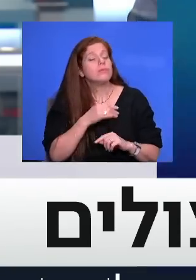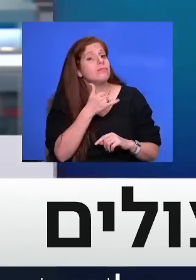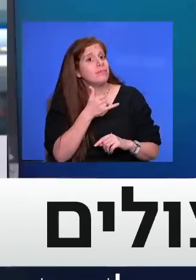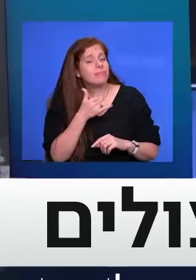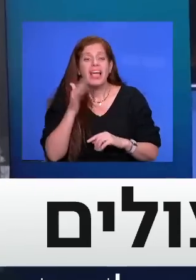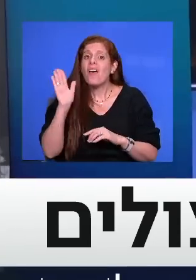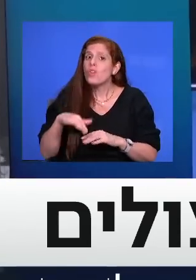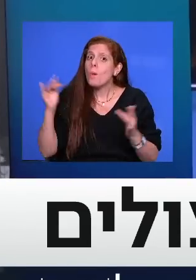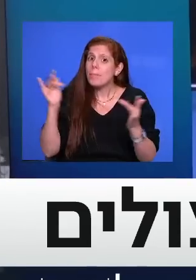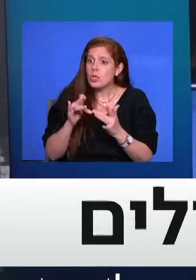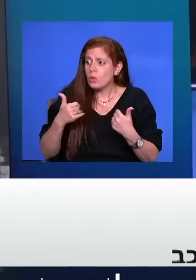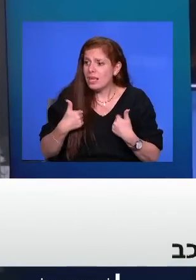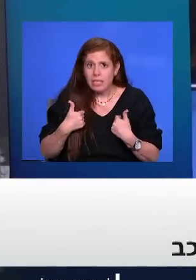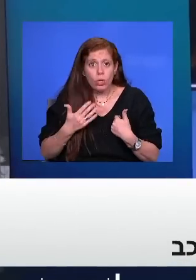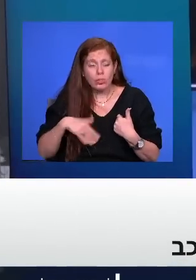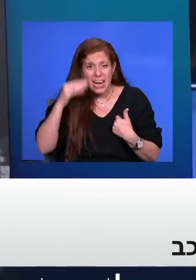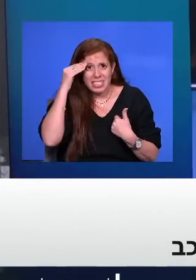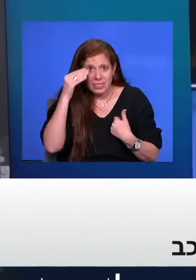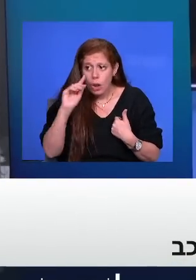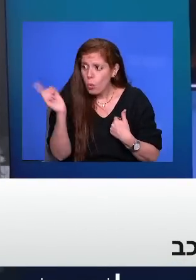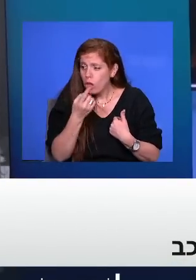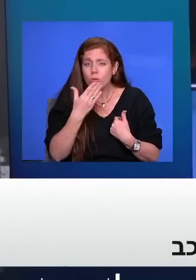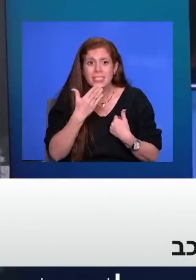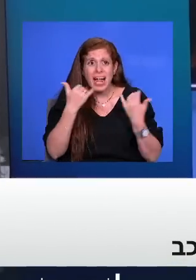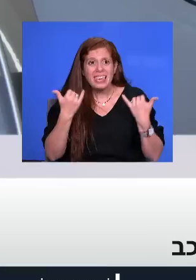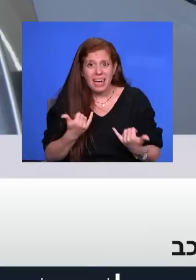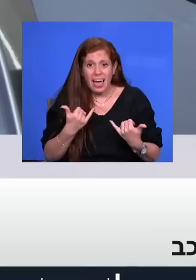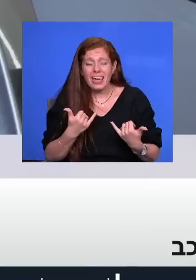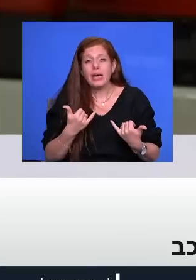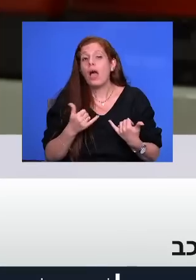מיכל המגמה אצלנו, אני רוצה להזכיר לכולנו שבישראל כרגע נעות